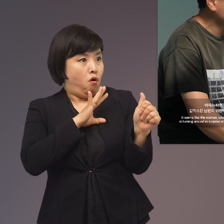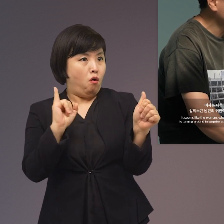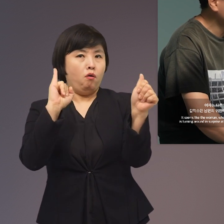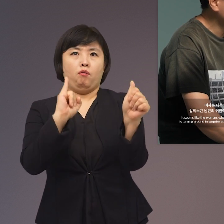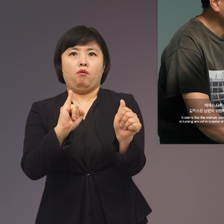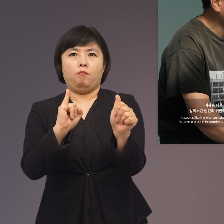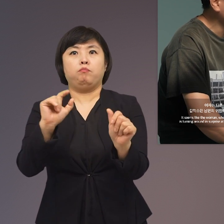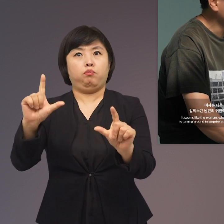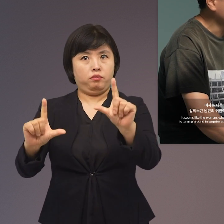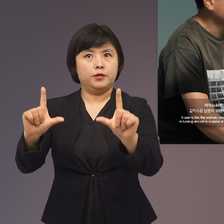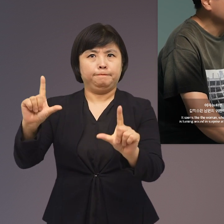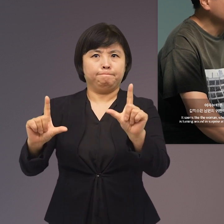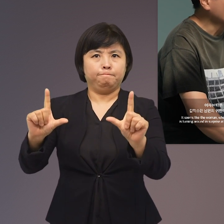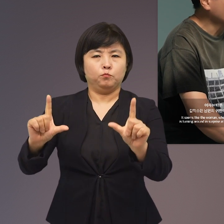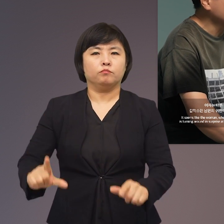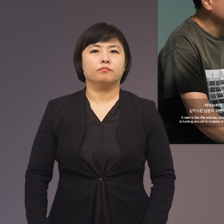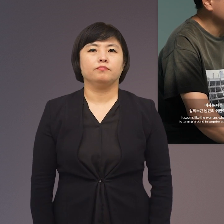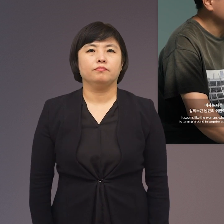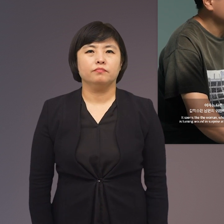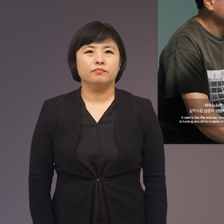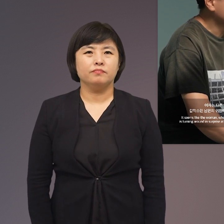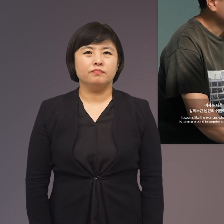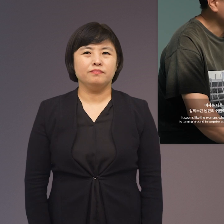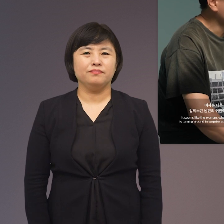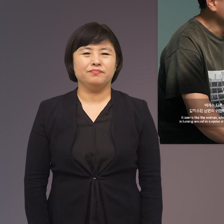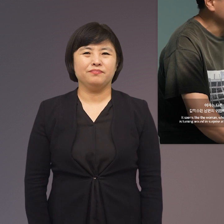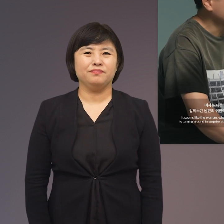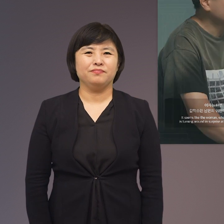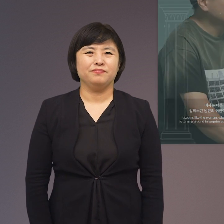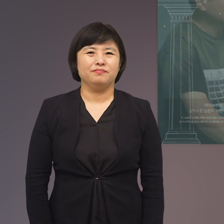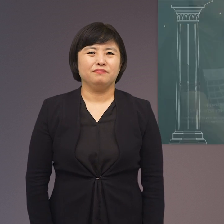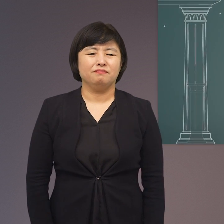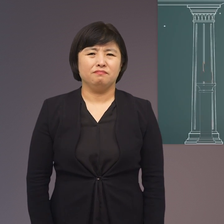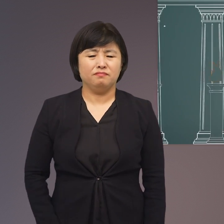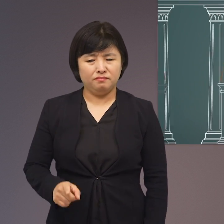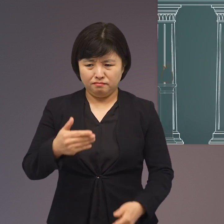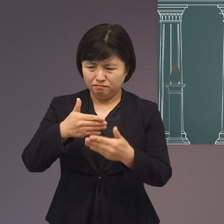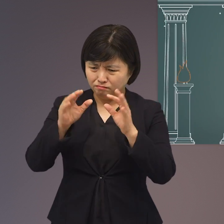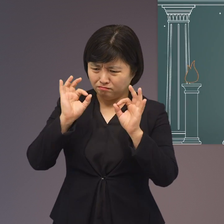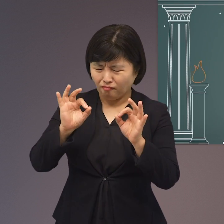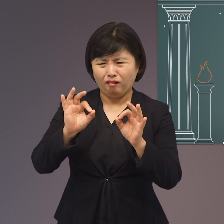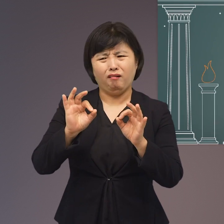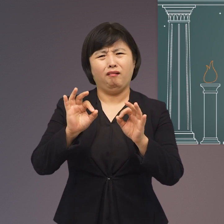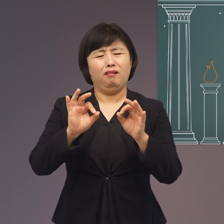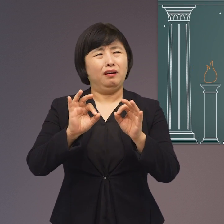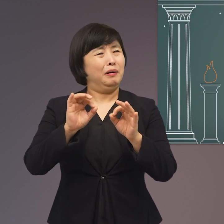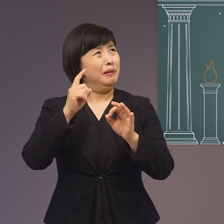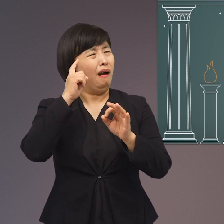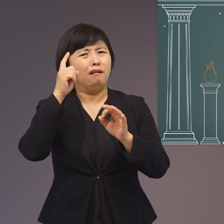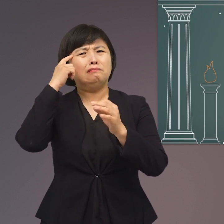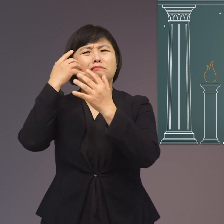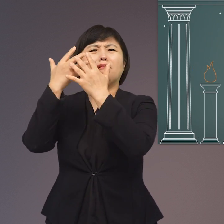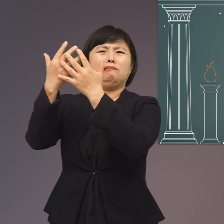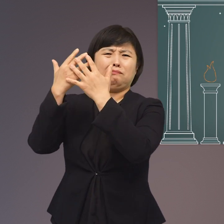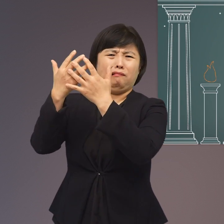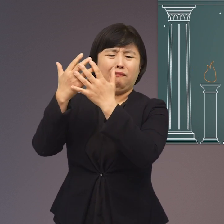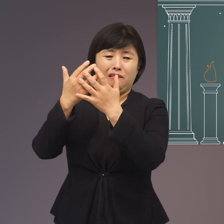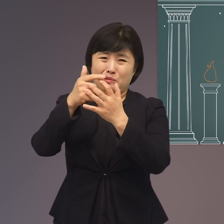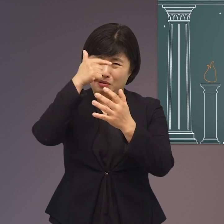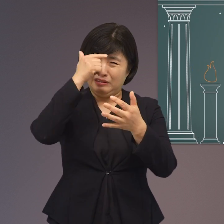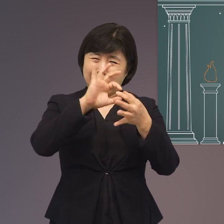갑작스런 남편의 귀환에 놀라서 돌아봅니다. 이 그림을 보면서 엉뚱한 상상을